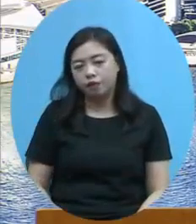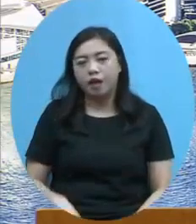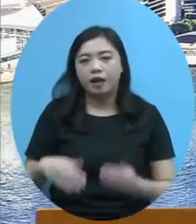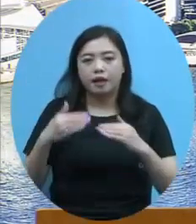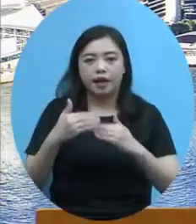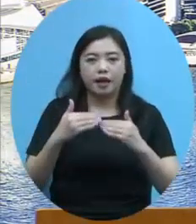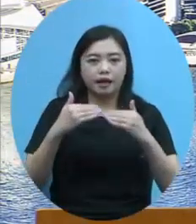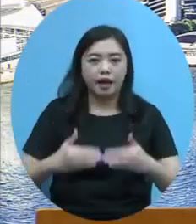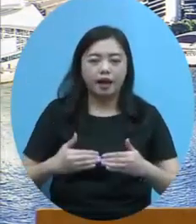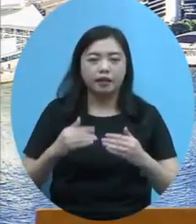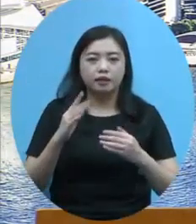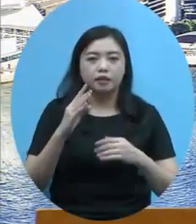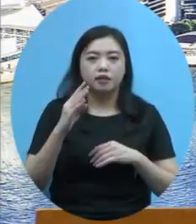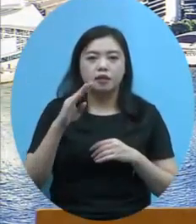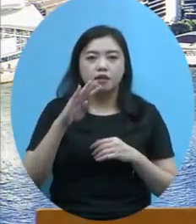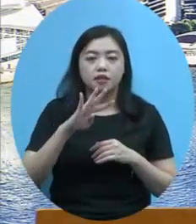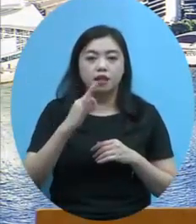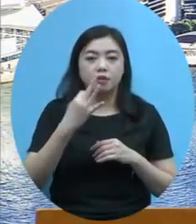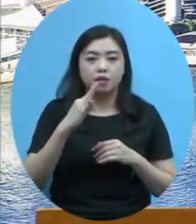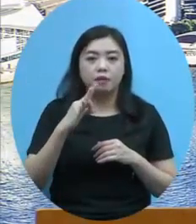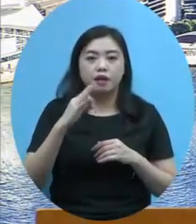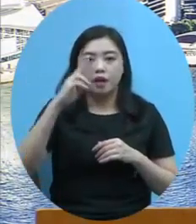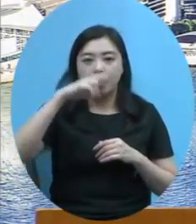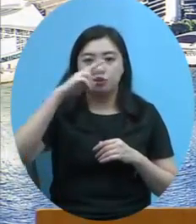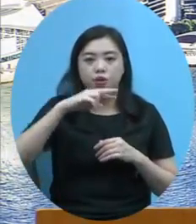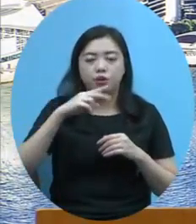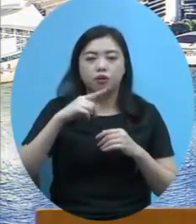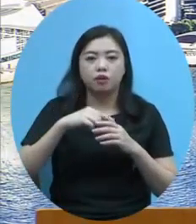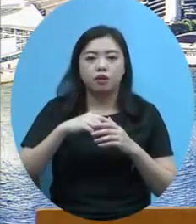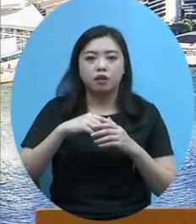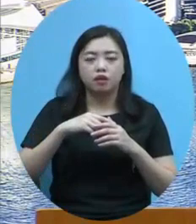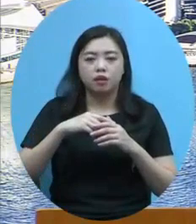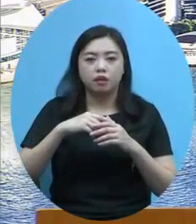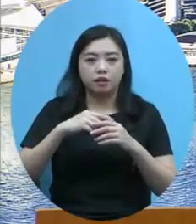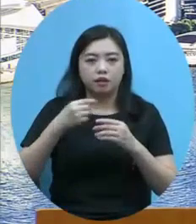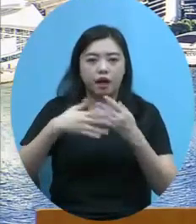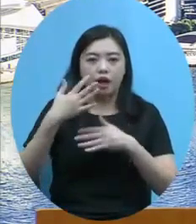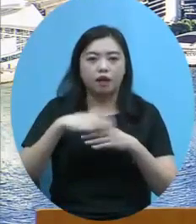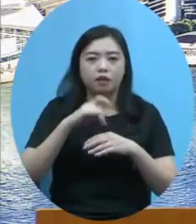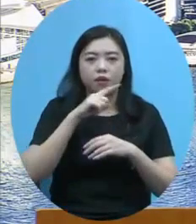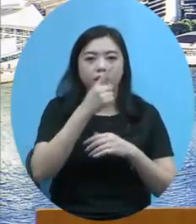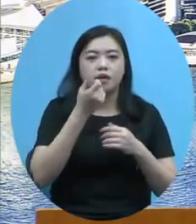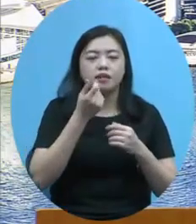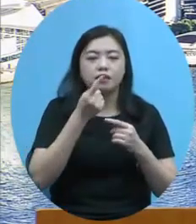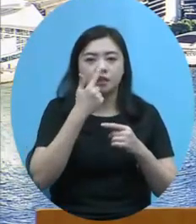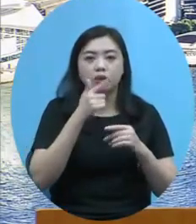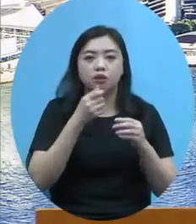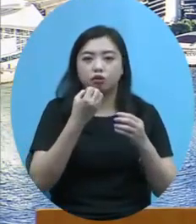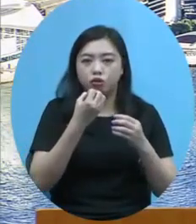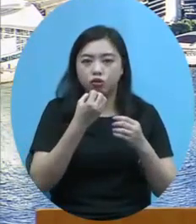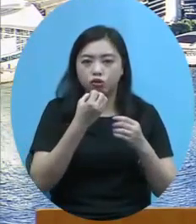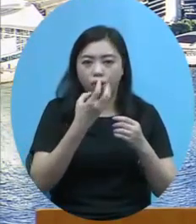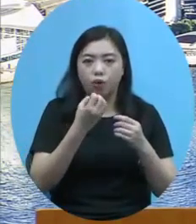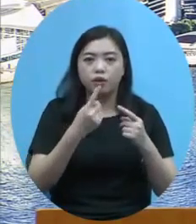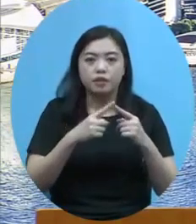街33號恆信大廈。有一個個案住在馬鞍山新港城 B 座，一宗個案住在葵